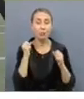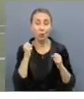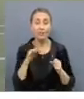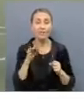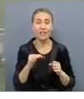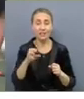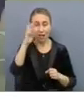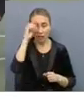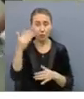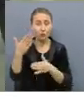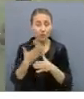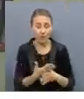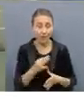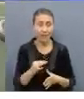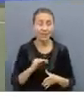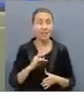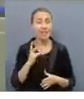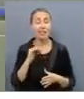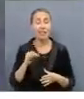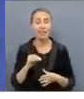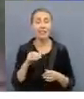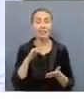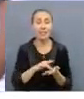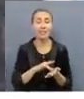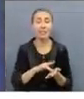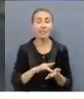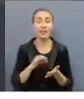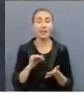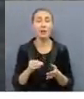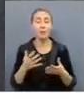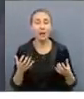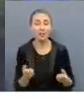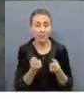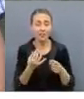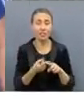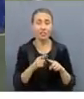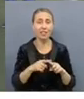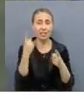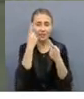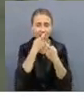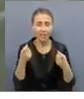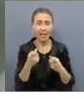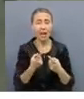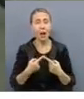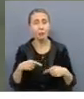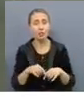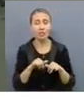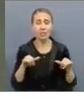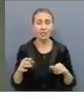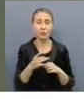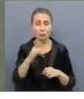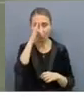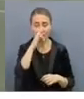гранту некоммерческого акционерного общества «Центр поддержки гражданских инициатив» при поддержке Министерства информации и общественного развития Республики